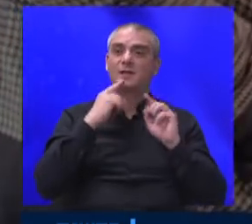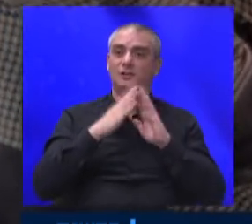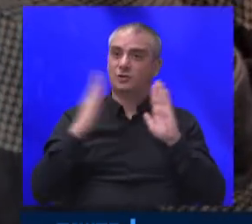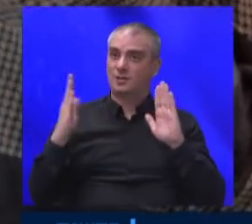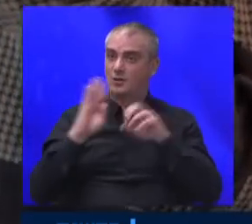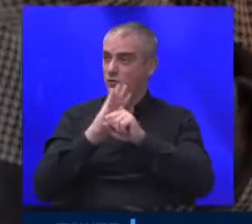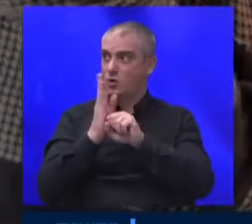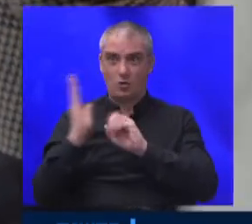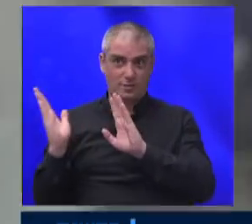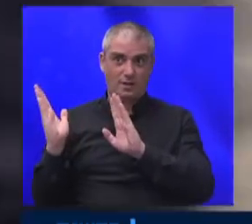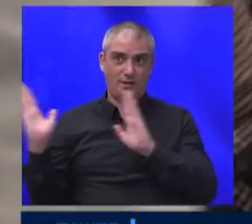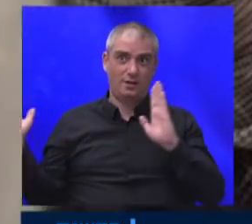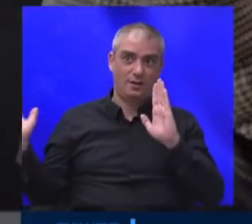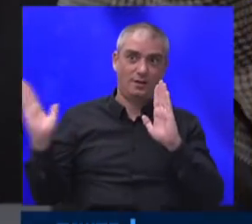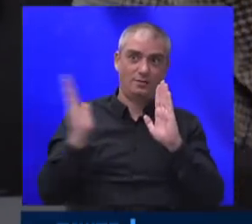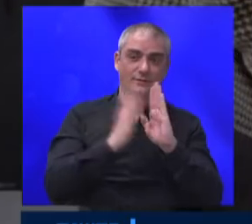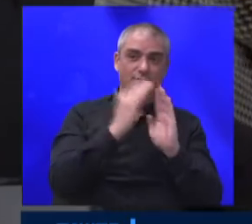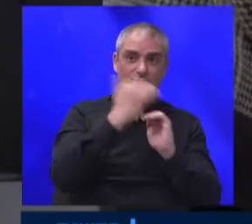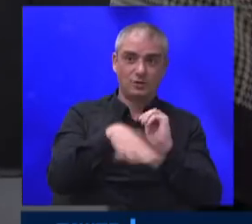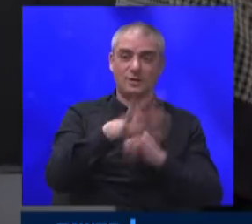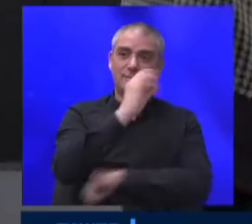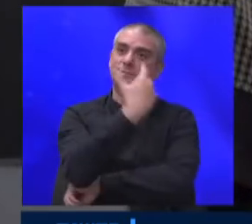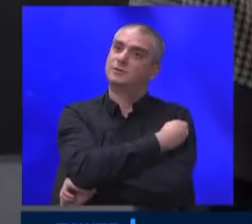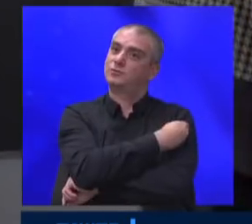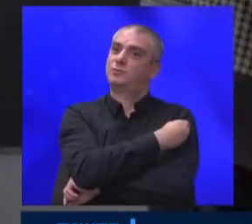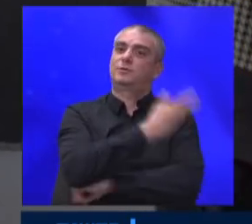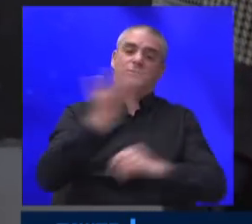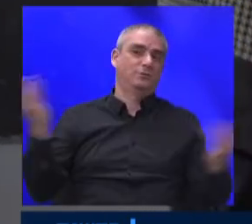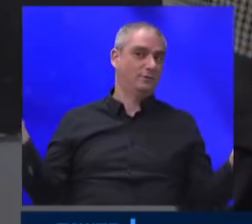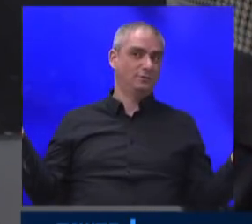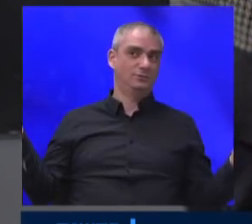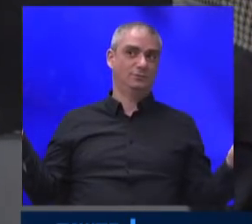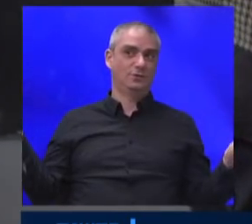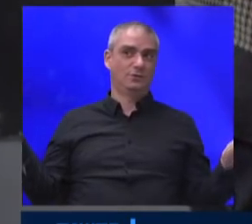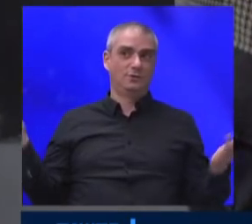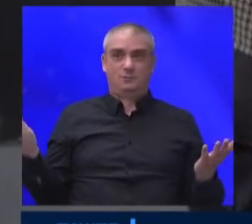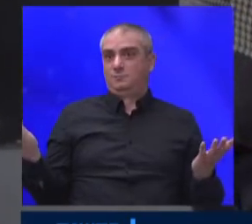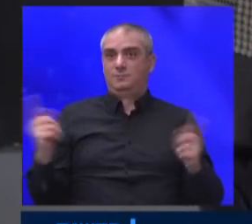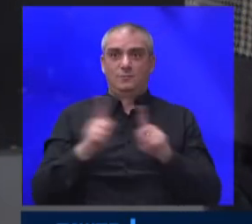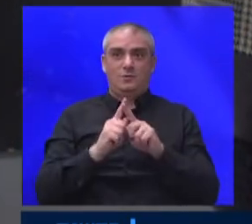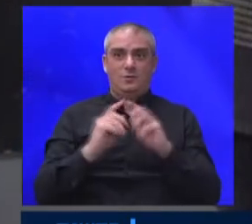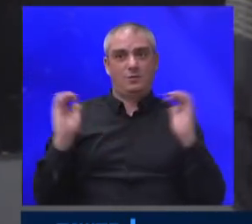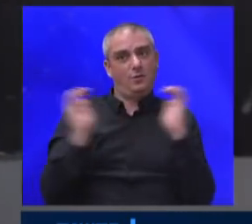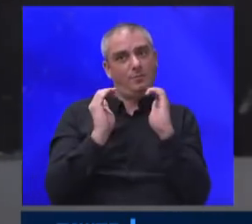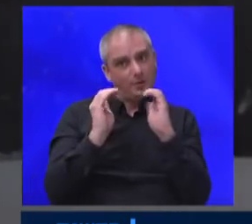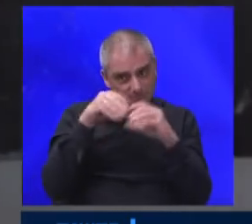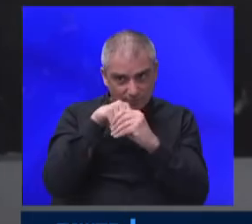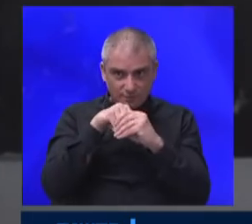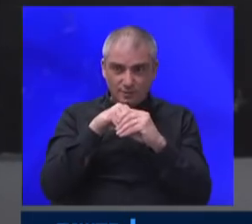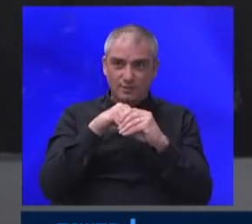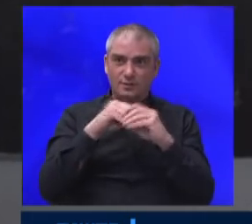הקורונה, ובסוף השנה מצאו את החיסון. כאילו זה קומפקטי, נעול